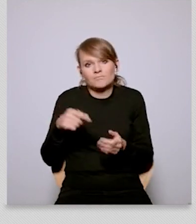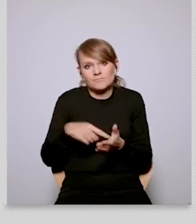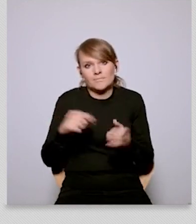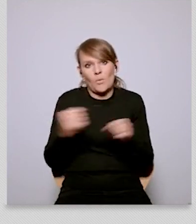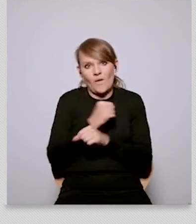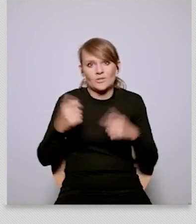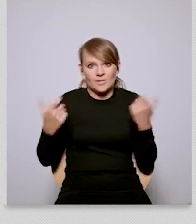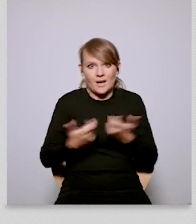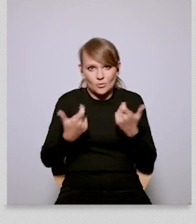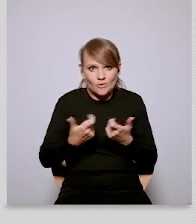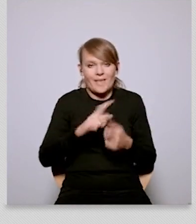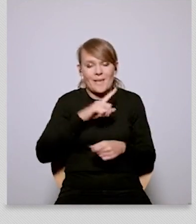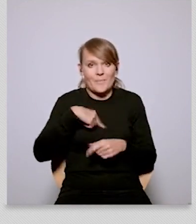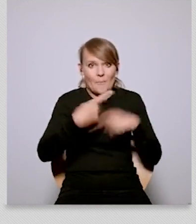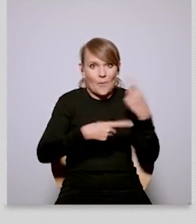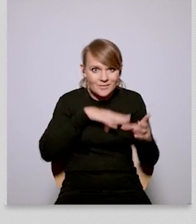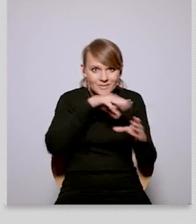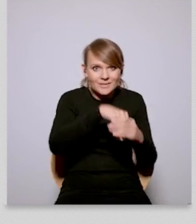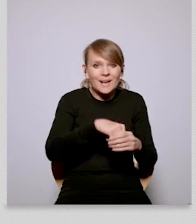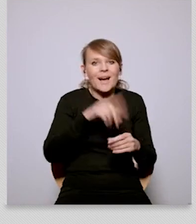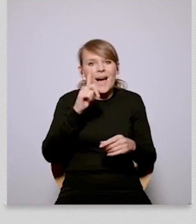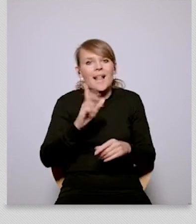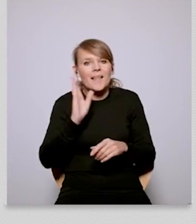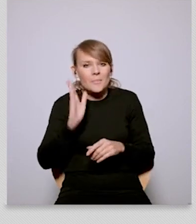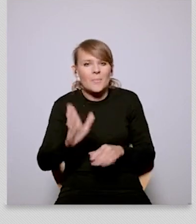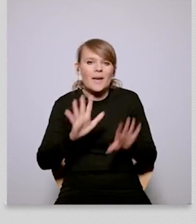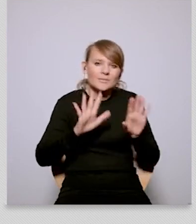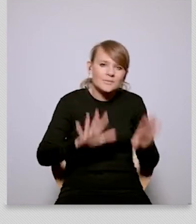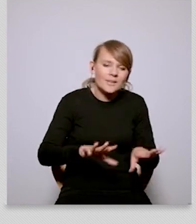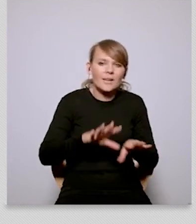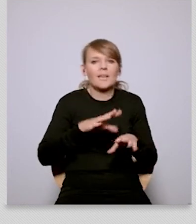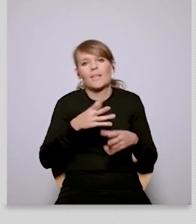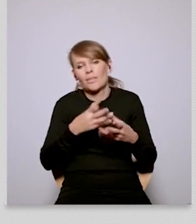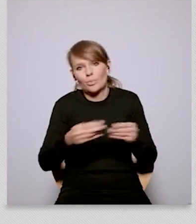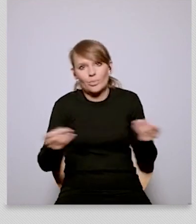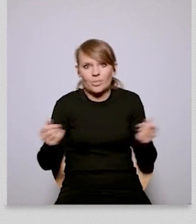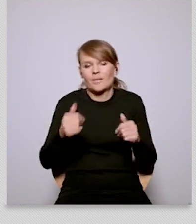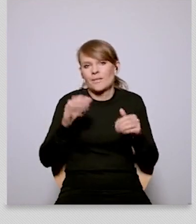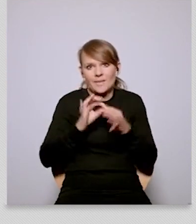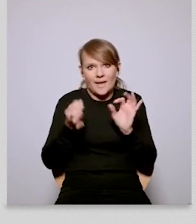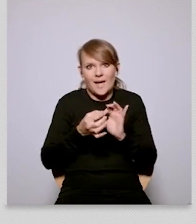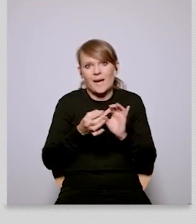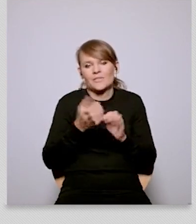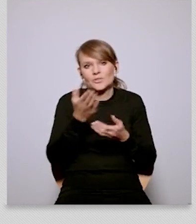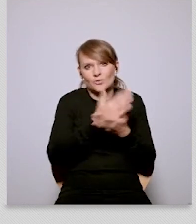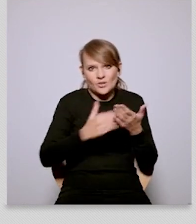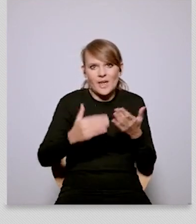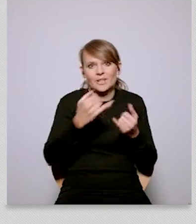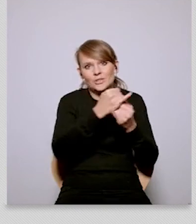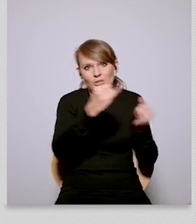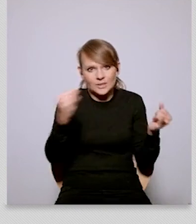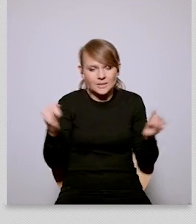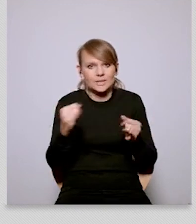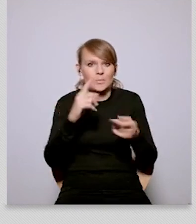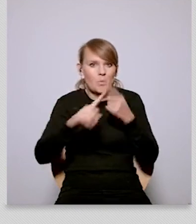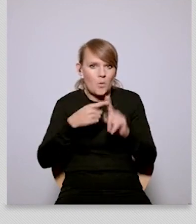wejdziemy w ten proces ale będziemy go tak rozwadniać że stanie się to nawet atrakcyjne dla części innych też